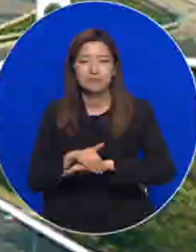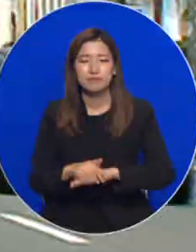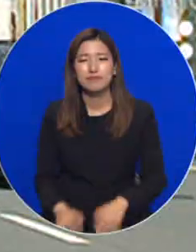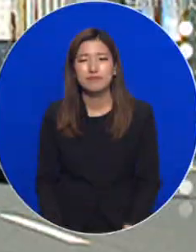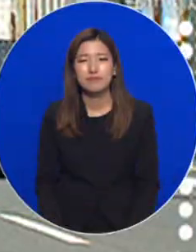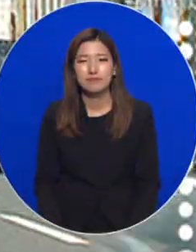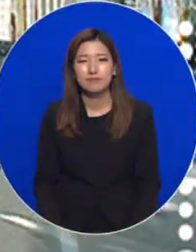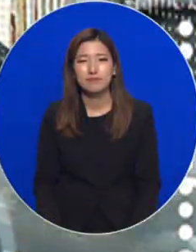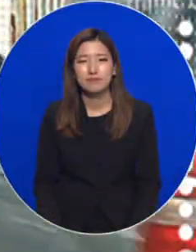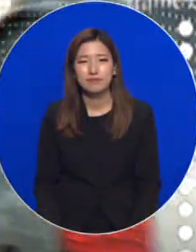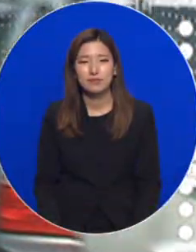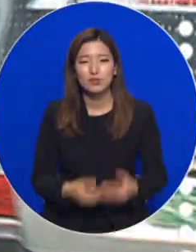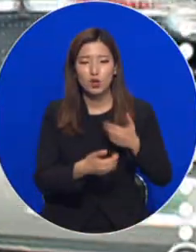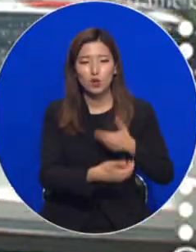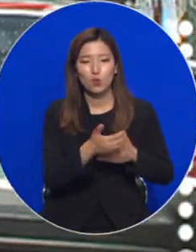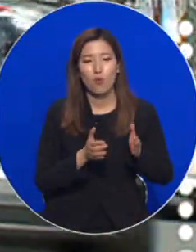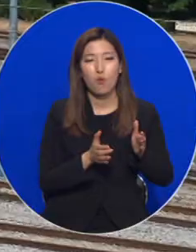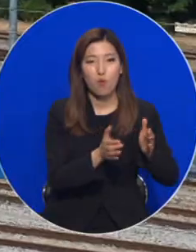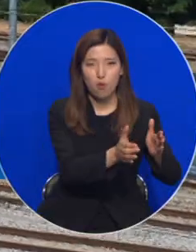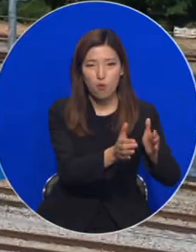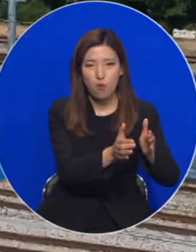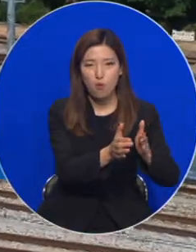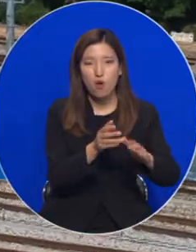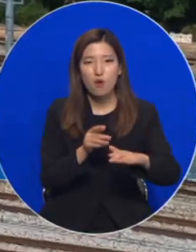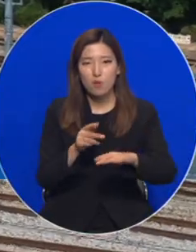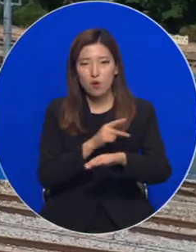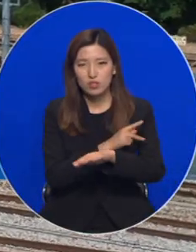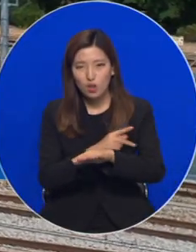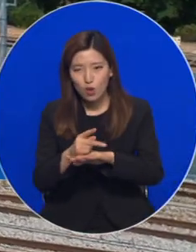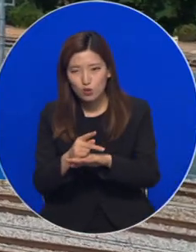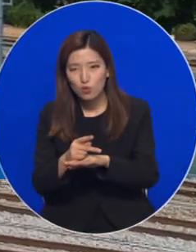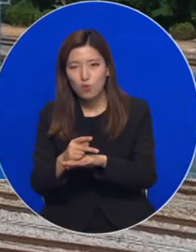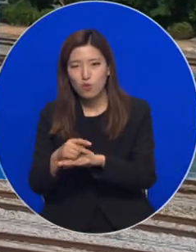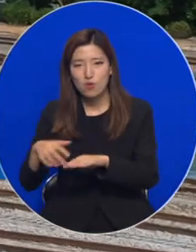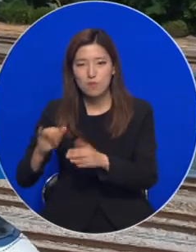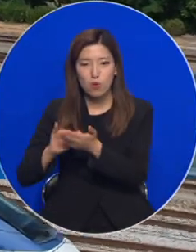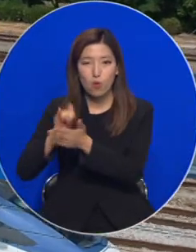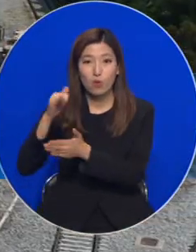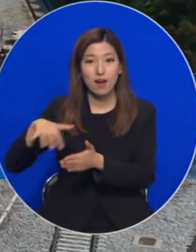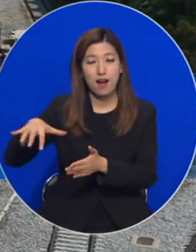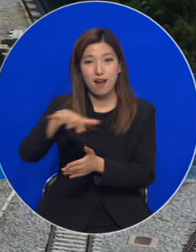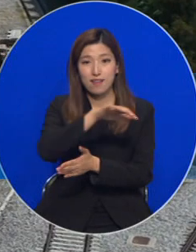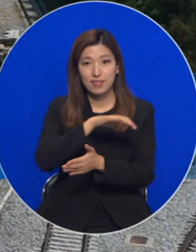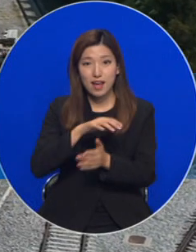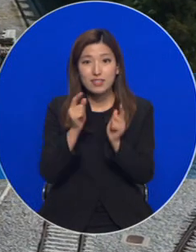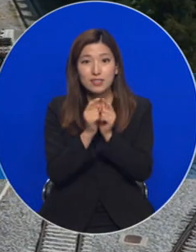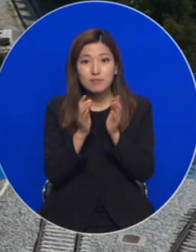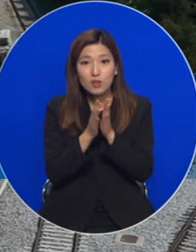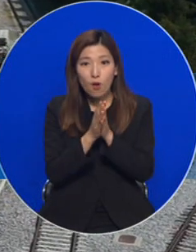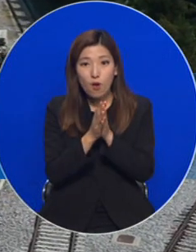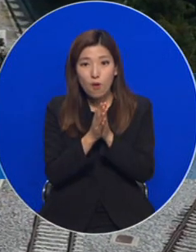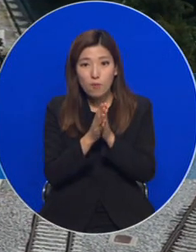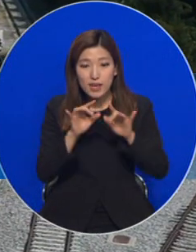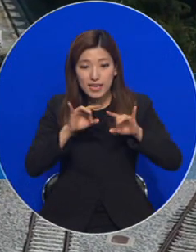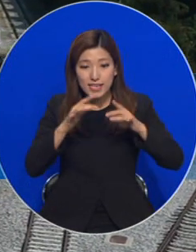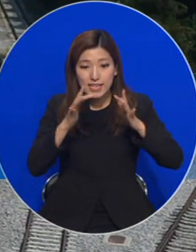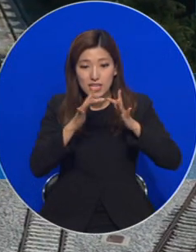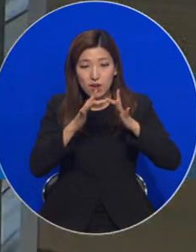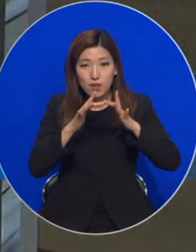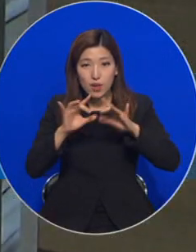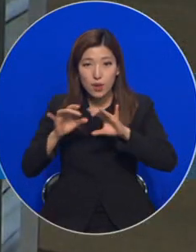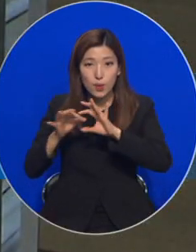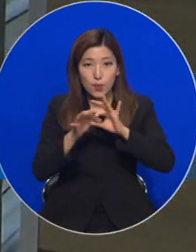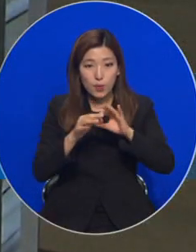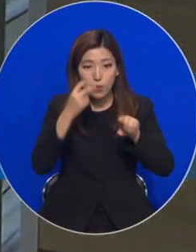디지털 와 됩니다 모든 철로의 실시간 상태를 진단할 수 있는 iot 센서를 활용한 철도 무선망을 만들고